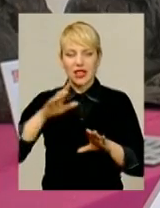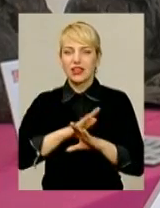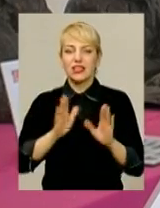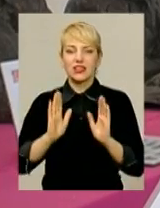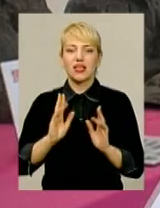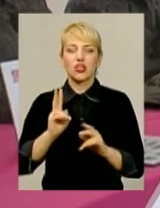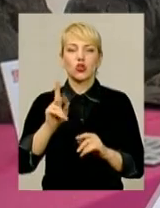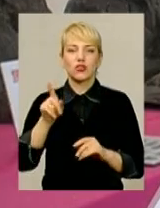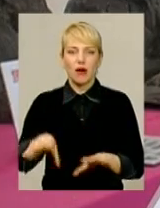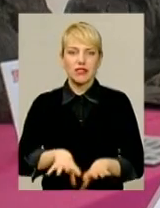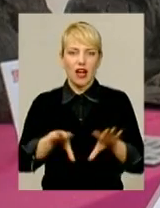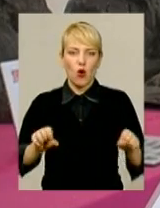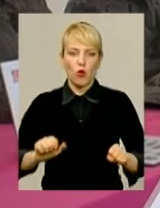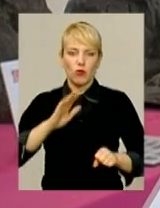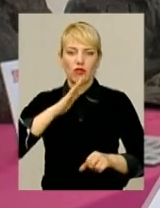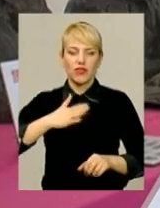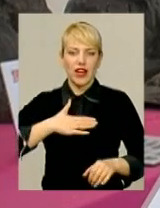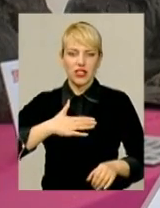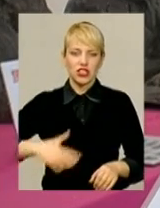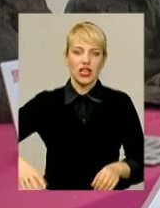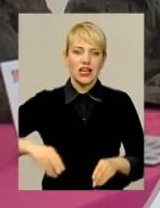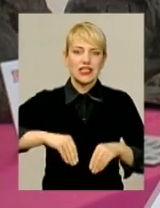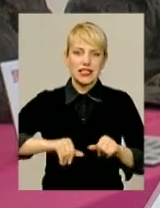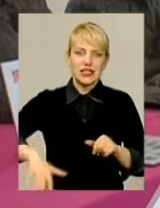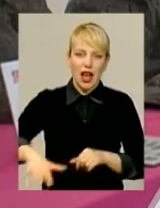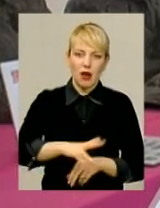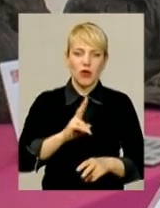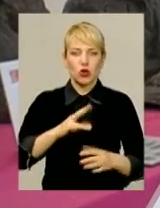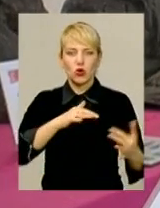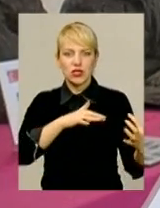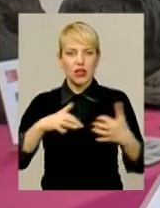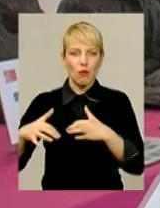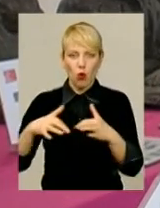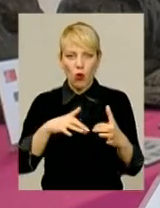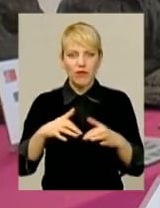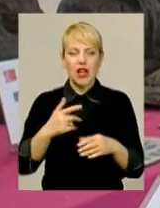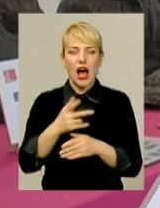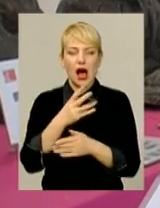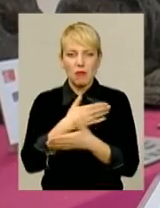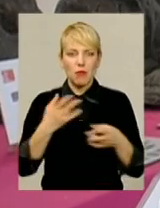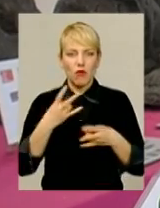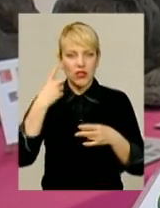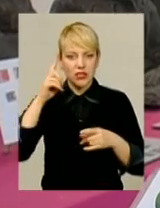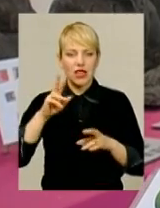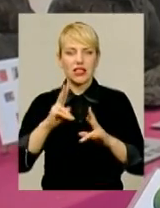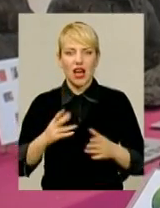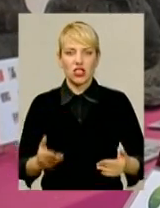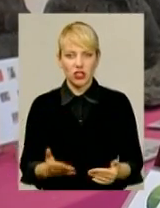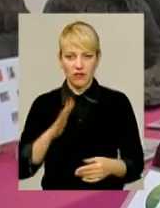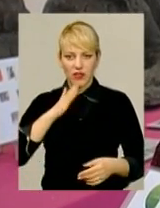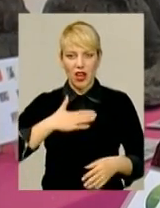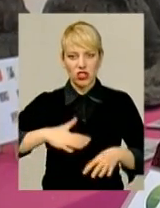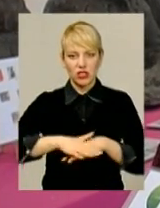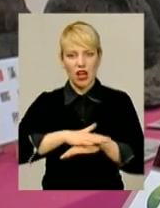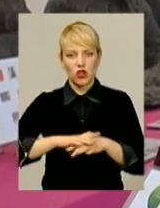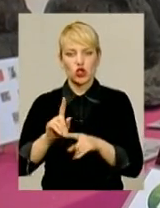хто там захоплював наші землі, хто з ким боровся, але ми повинні знати, як жив наш народ,